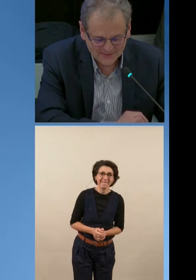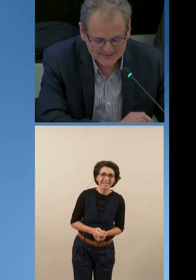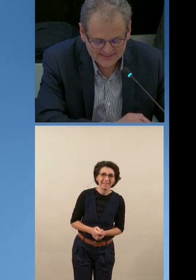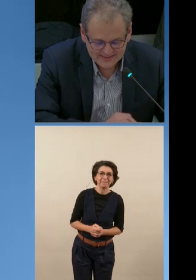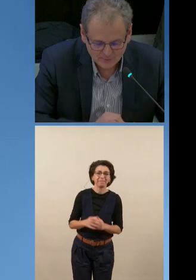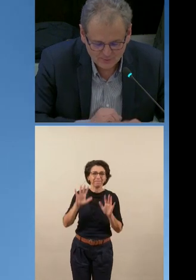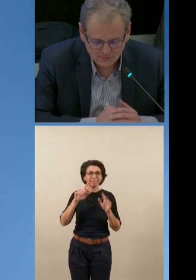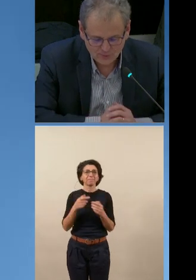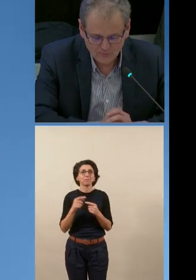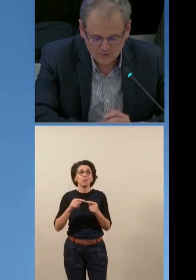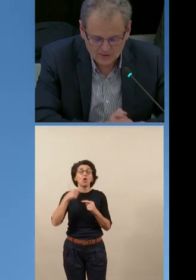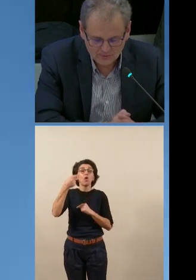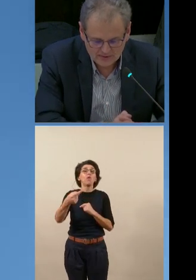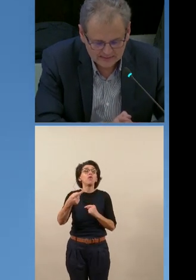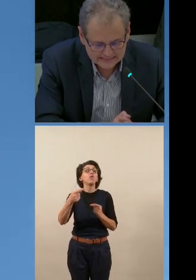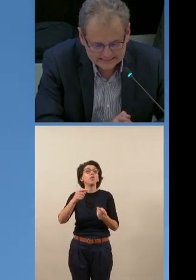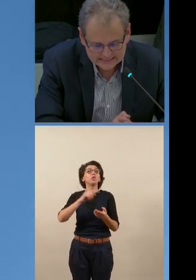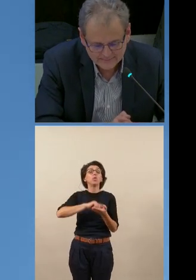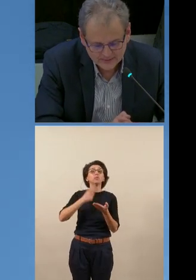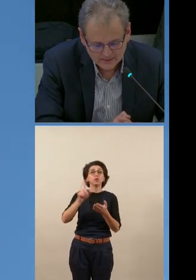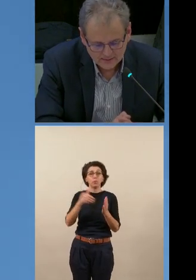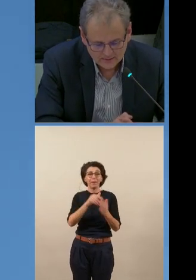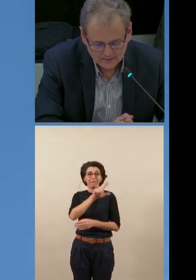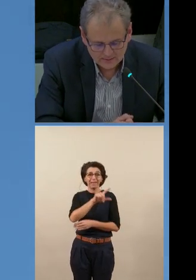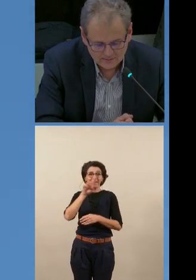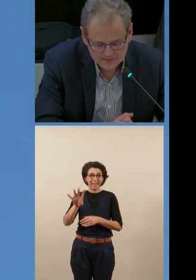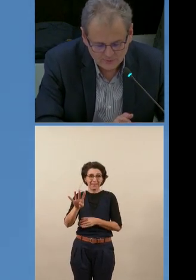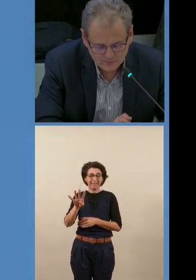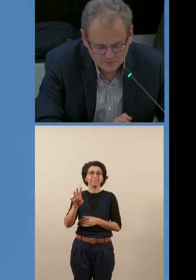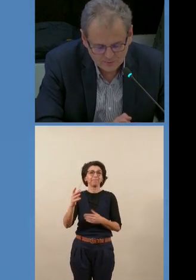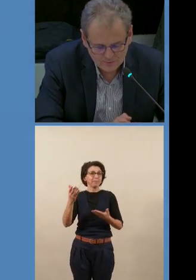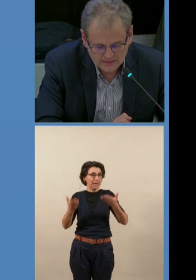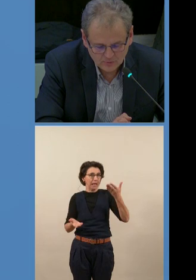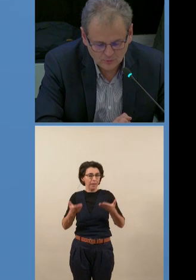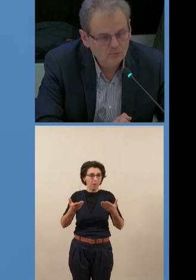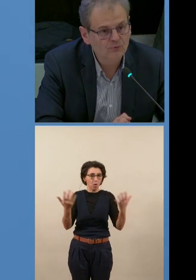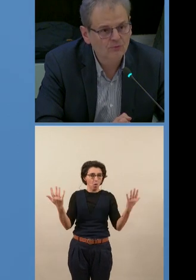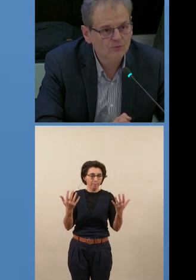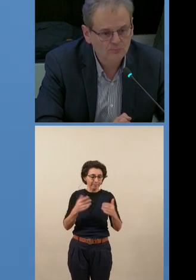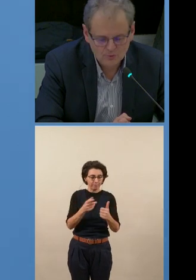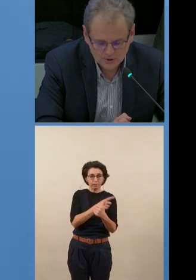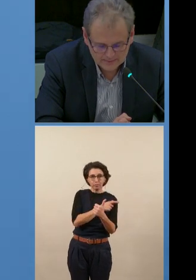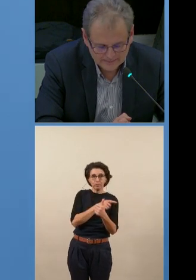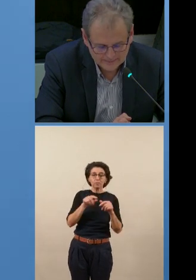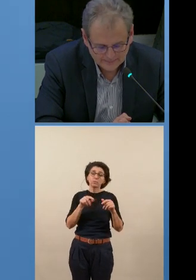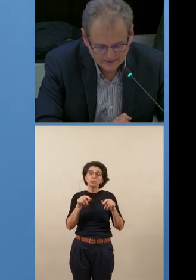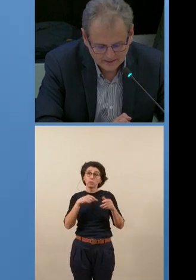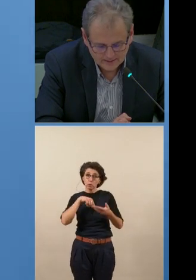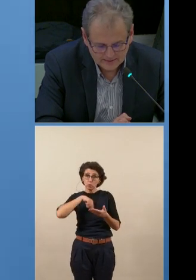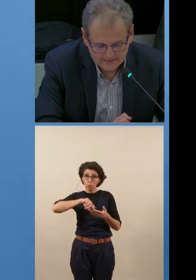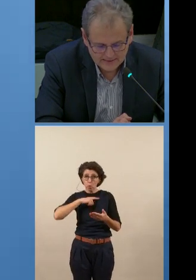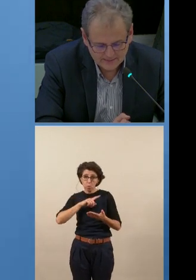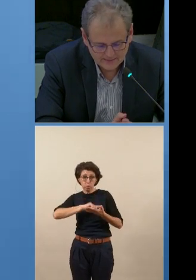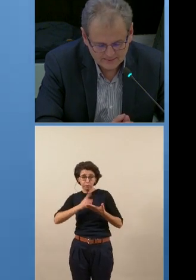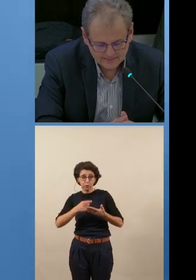les grands équilibres du futur budget 2024 nous avons une méthode de construction du budget